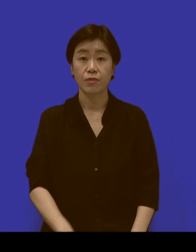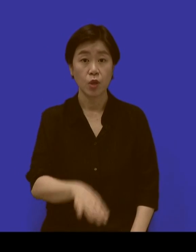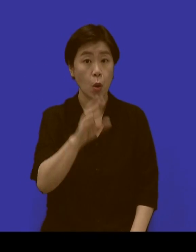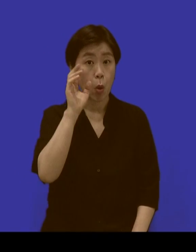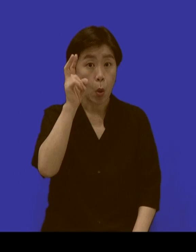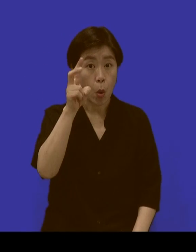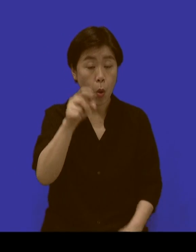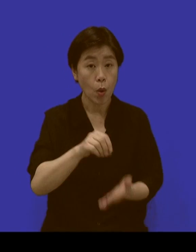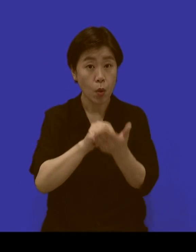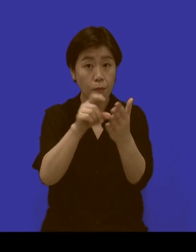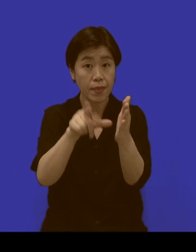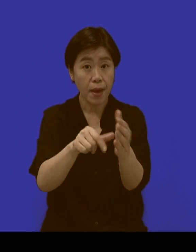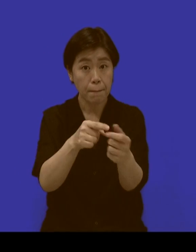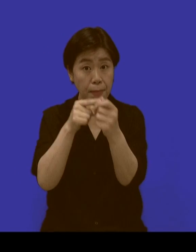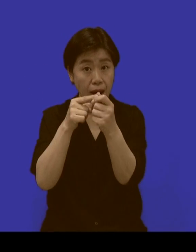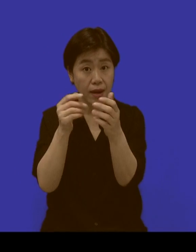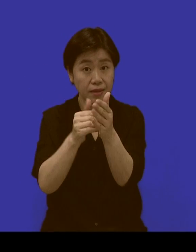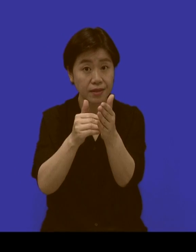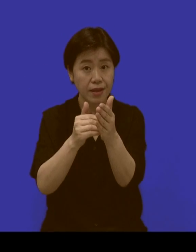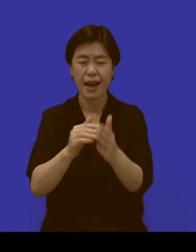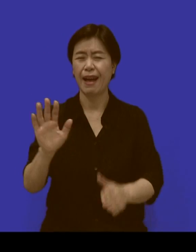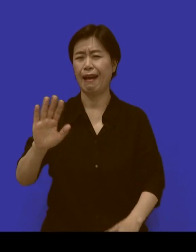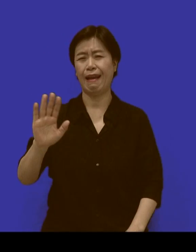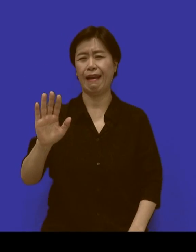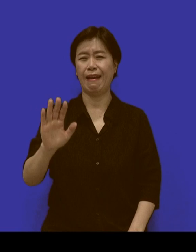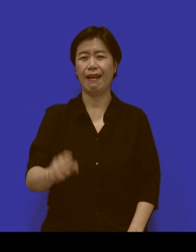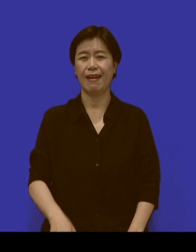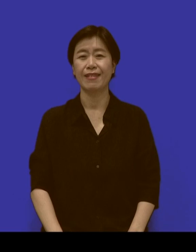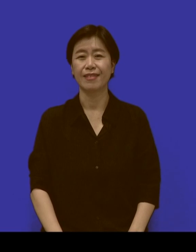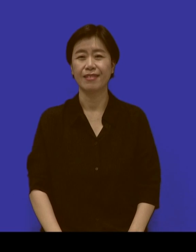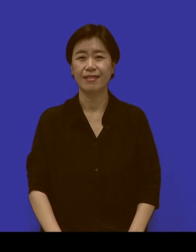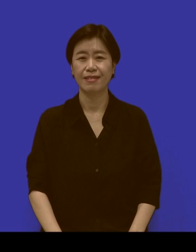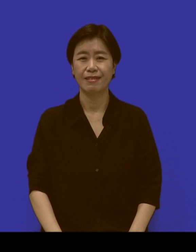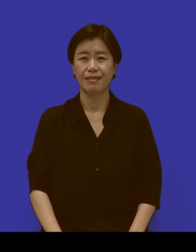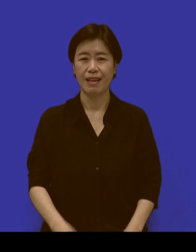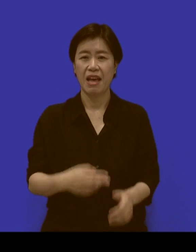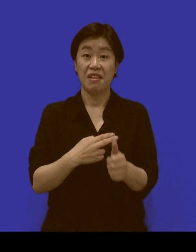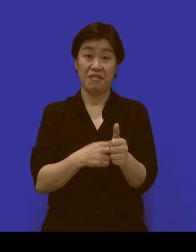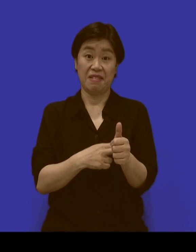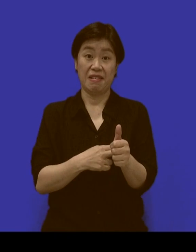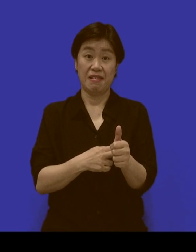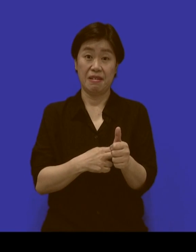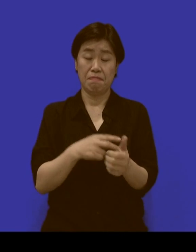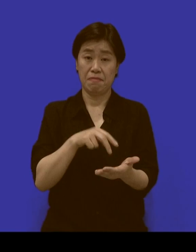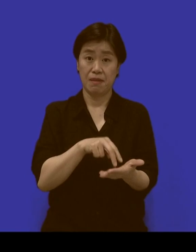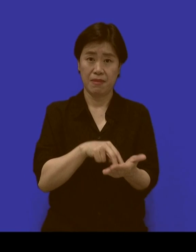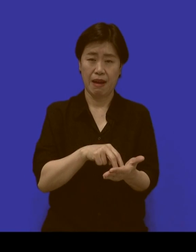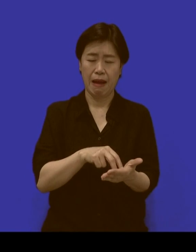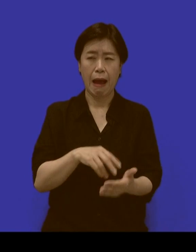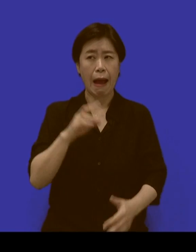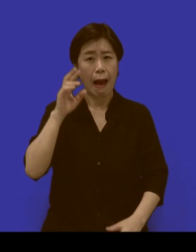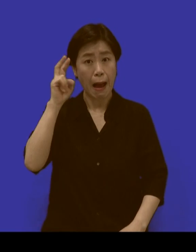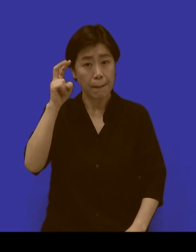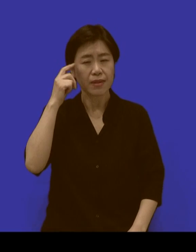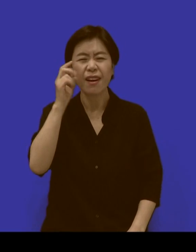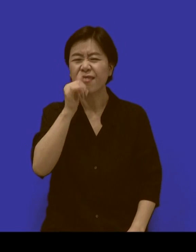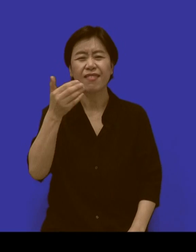수석으로 들어가셨습니까? 수석은 아니었어요. 네, 심지어 더 저희 위가 담임 선생님이 수석하는 줄 알고